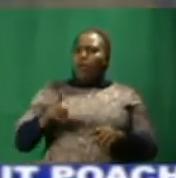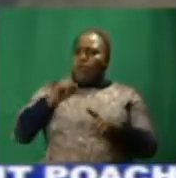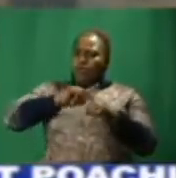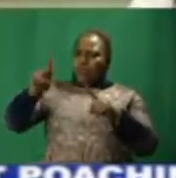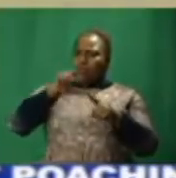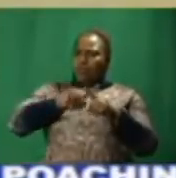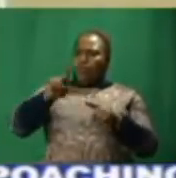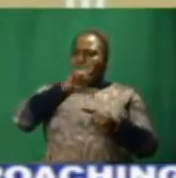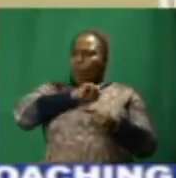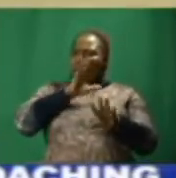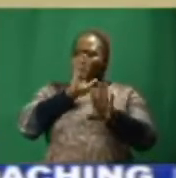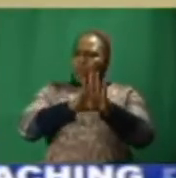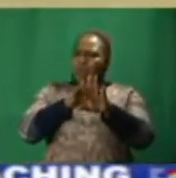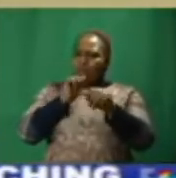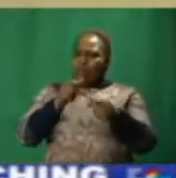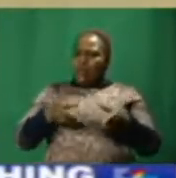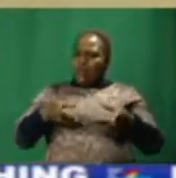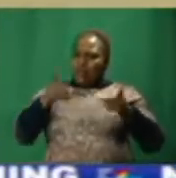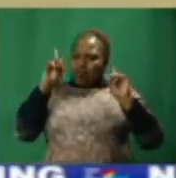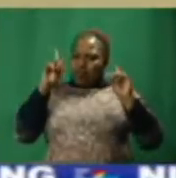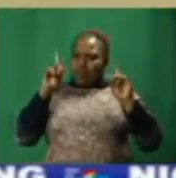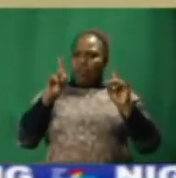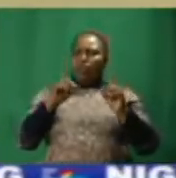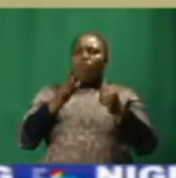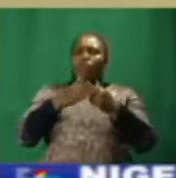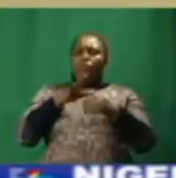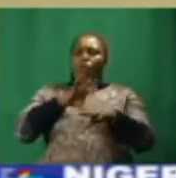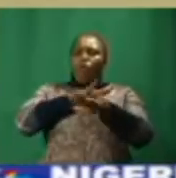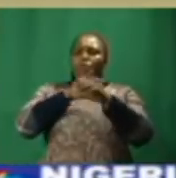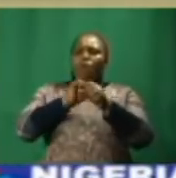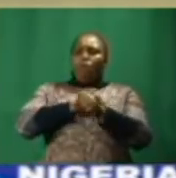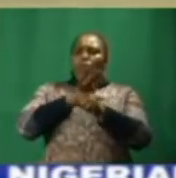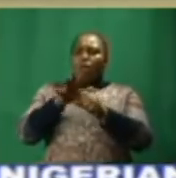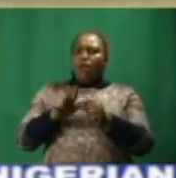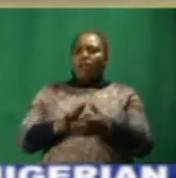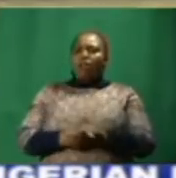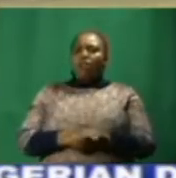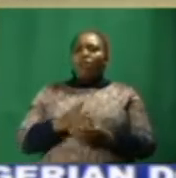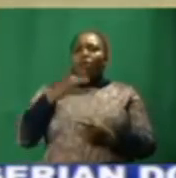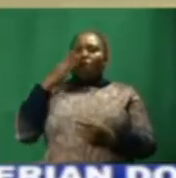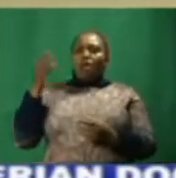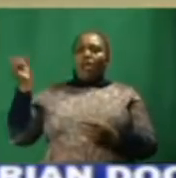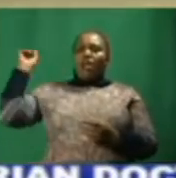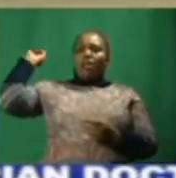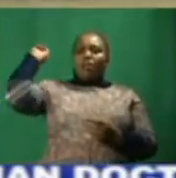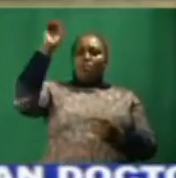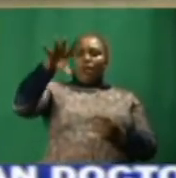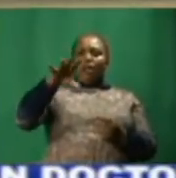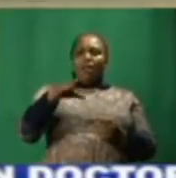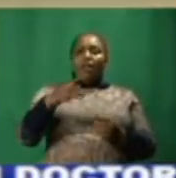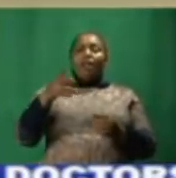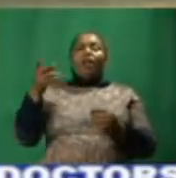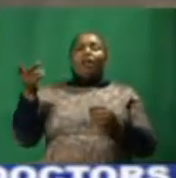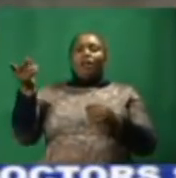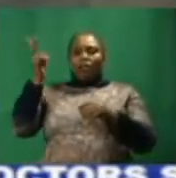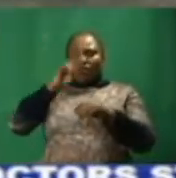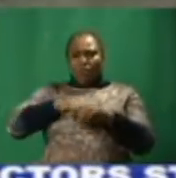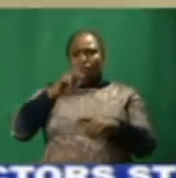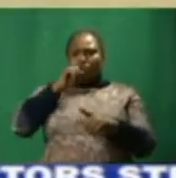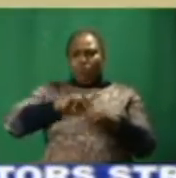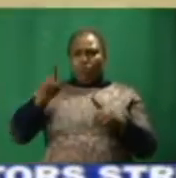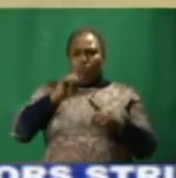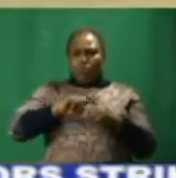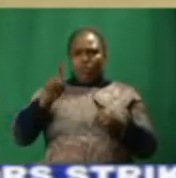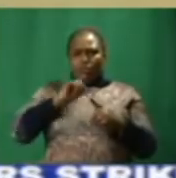kuthi ingandzisa ligciwane i-corona nangabe inganiketwa imvume ukuthi ichubeke nekudlalisa